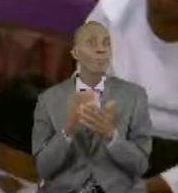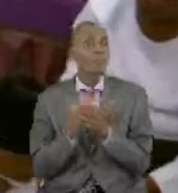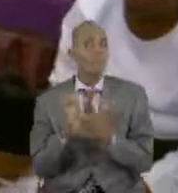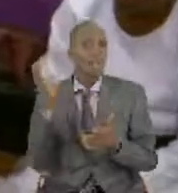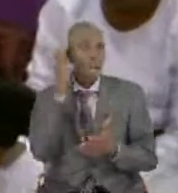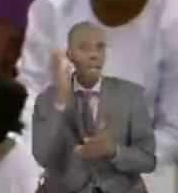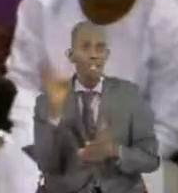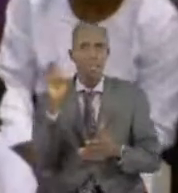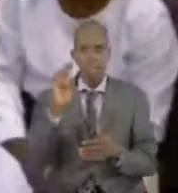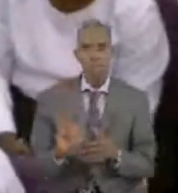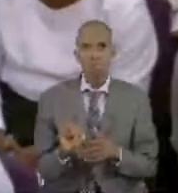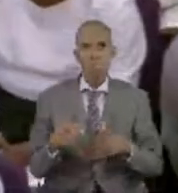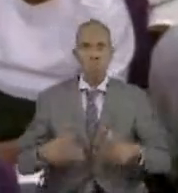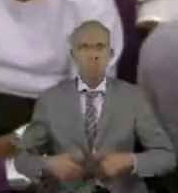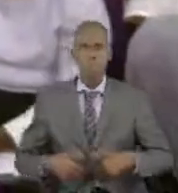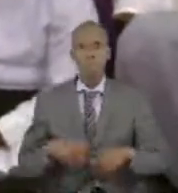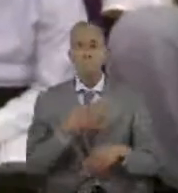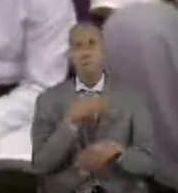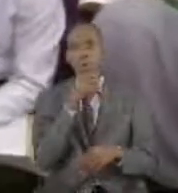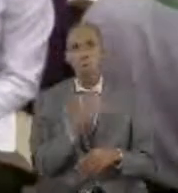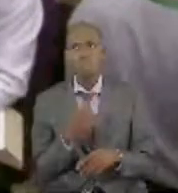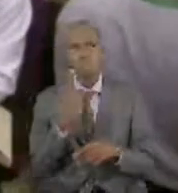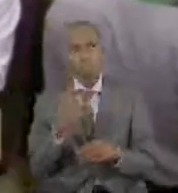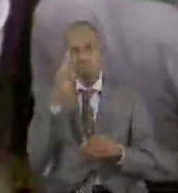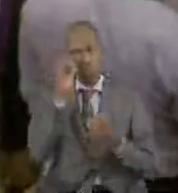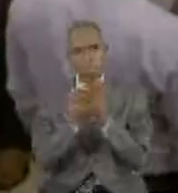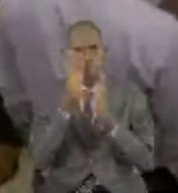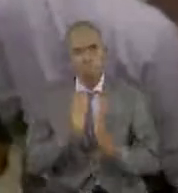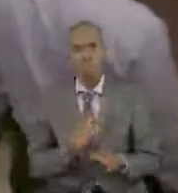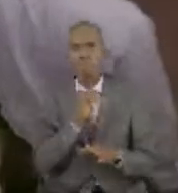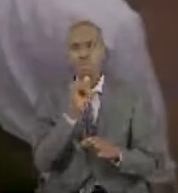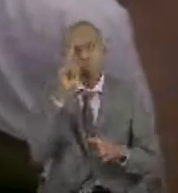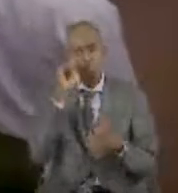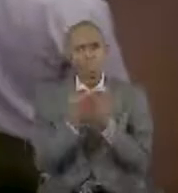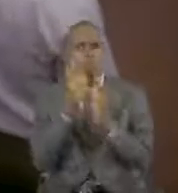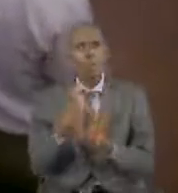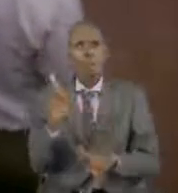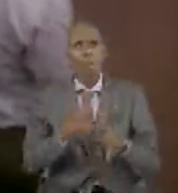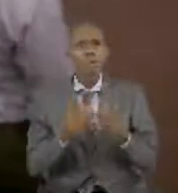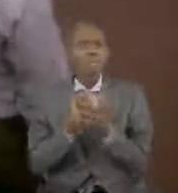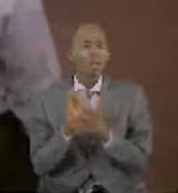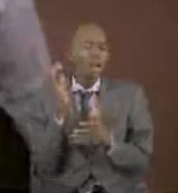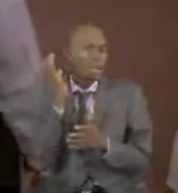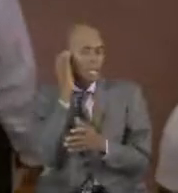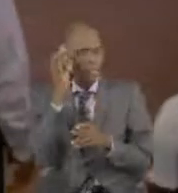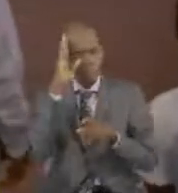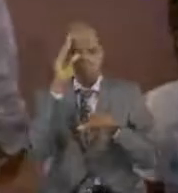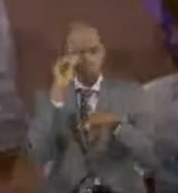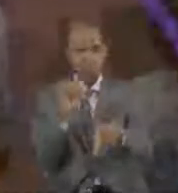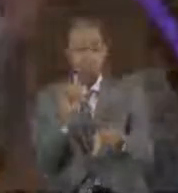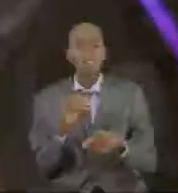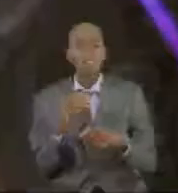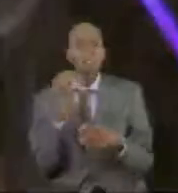vieillards, tous ceux qui l'entendaient, les croyants et les incroyants, tous ceux qui l'entendaient, qui étaient dans l'étonnement et